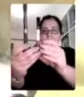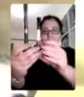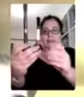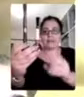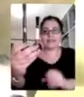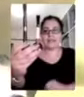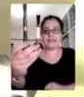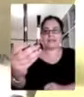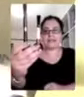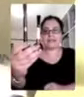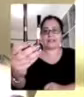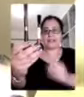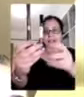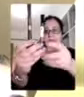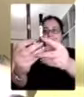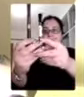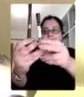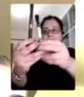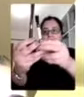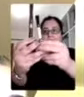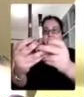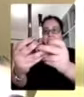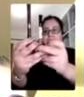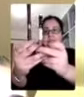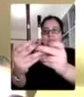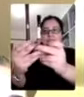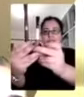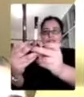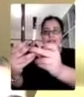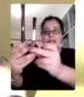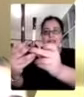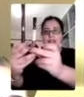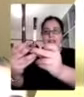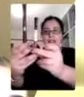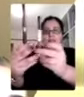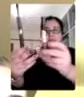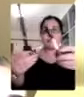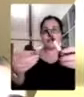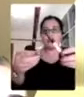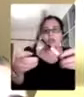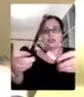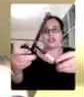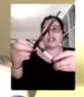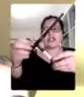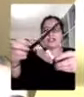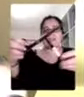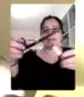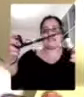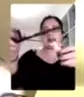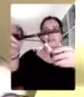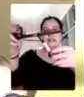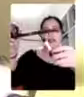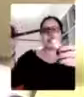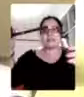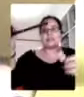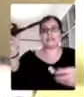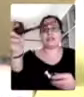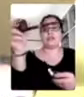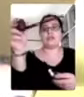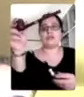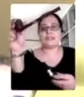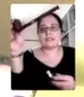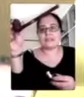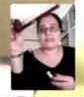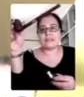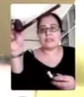Bakın bu kadar mesafe farkı var. Hatta daha fazla yan yana koyunca. Bu şank ve ağızlık